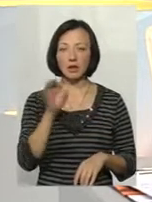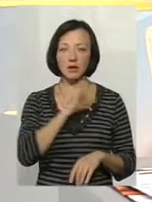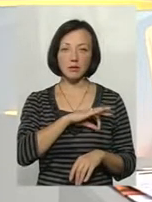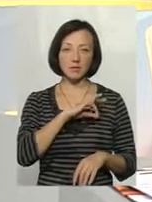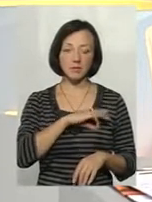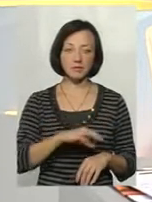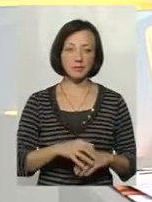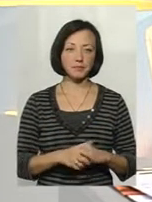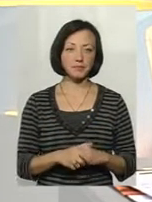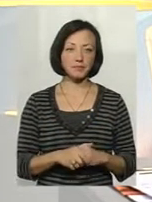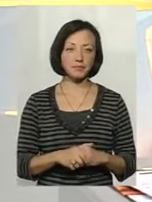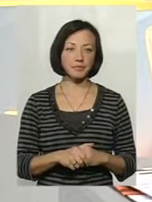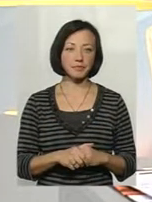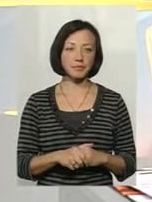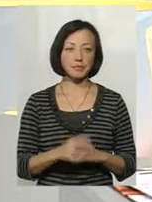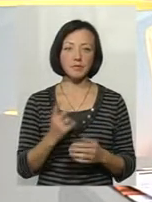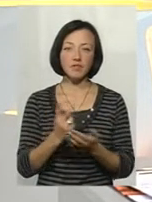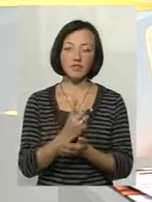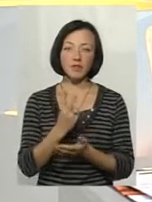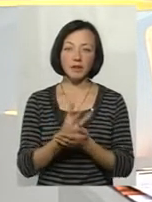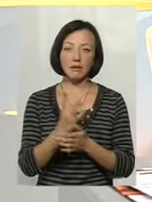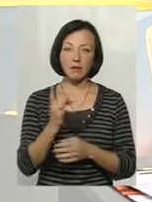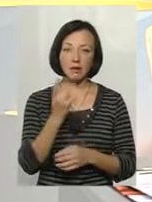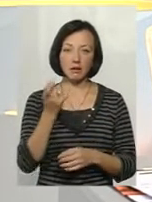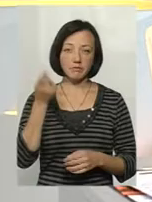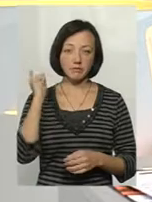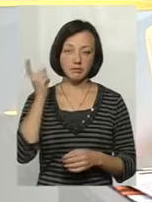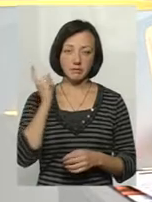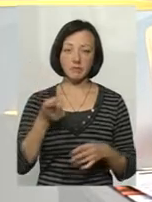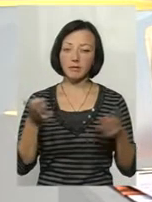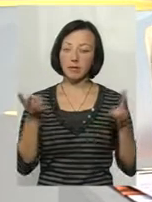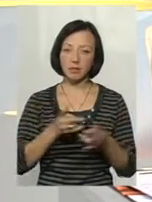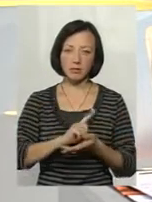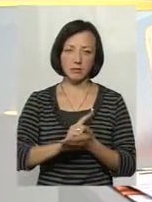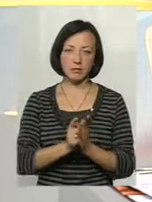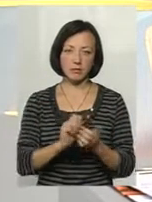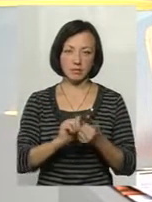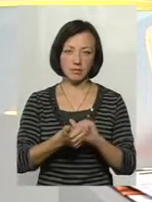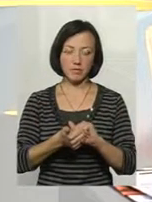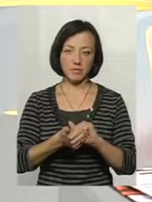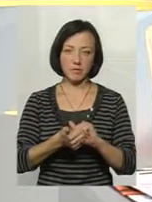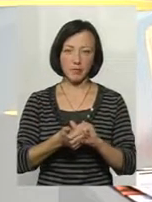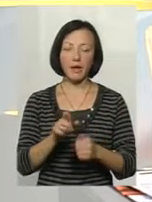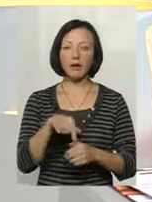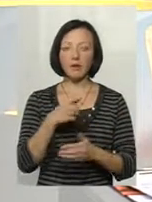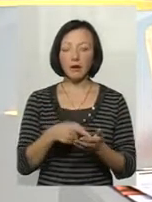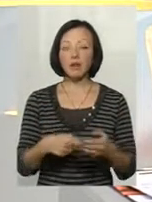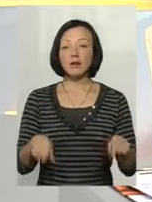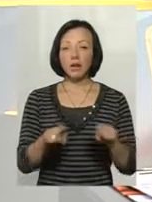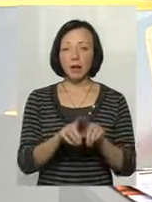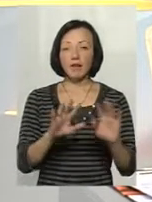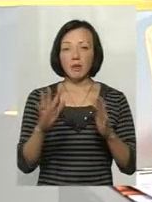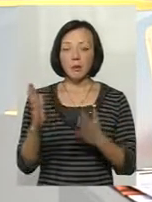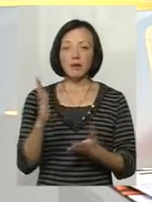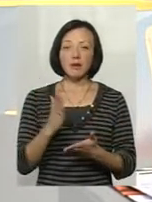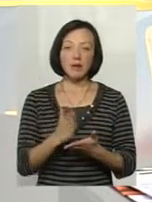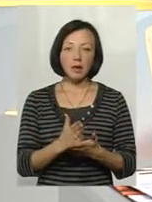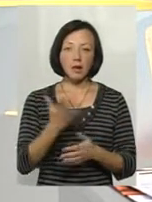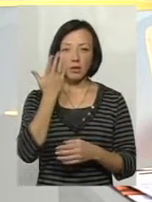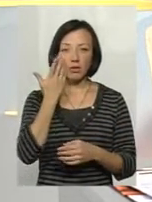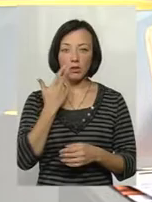експлуатаційний вік вдвічі, втричі і край треба замінити? Ну, такі випадки дійсно є,